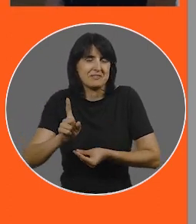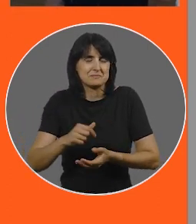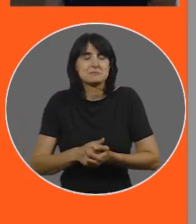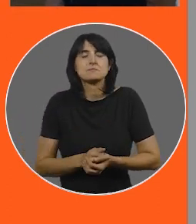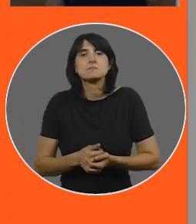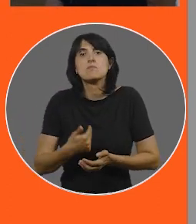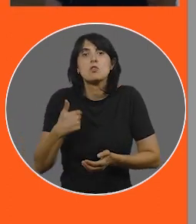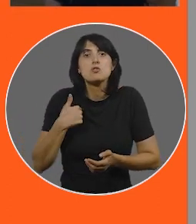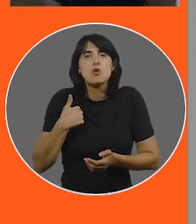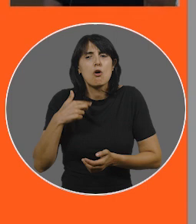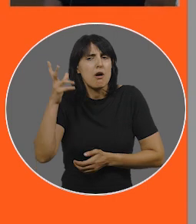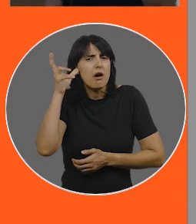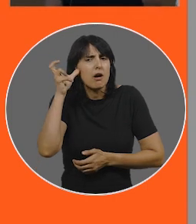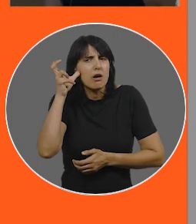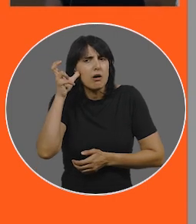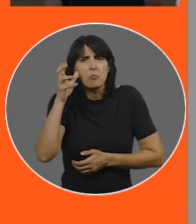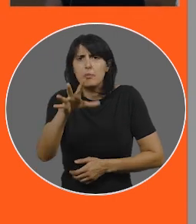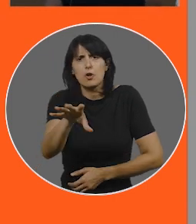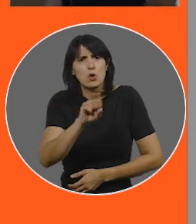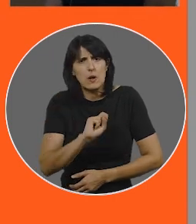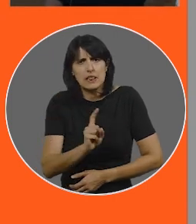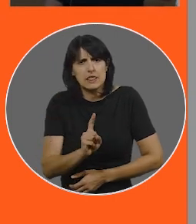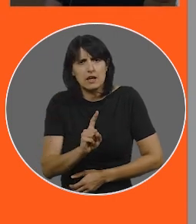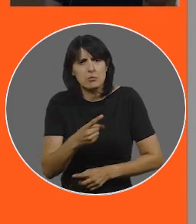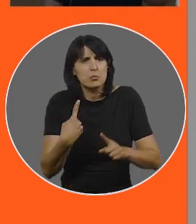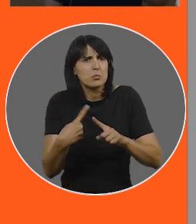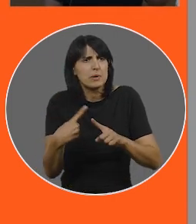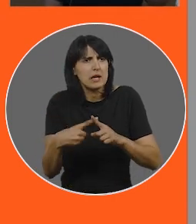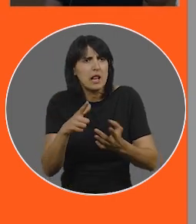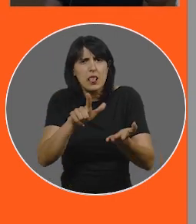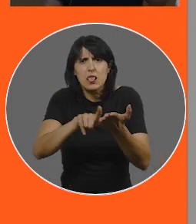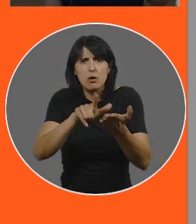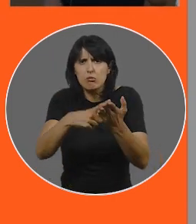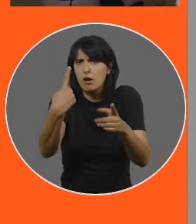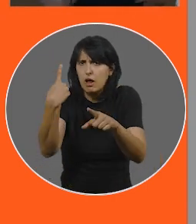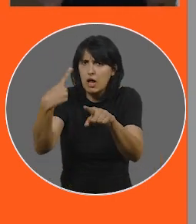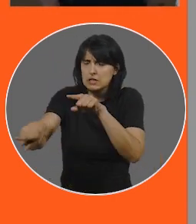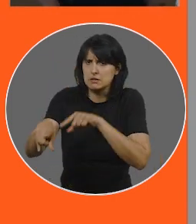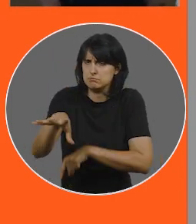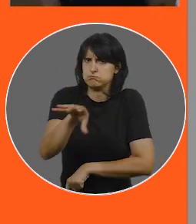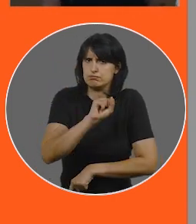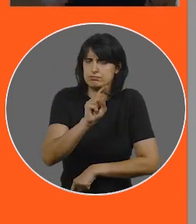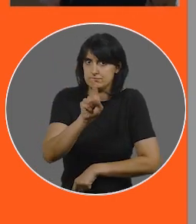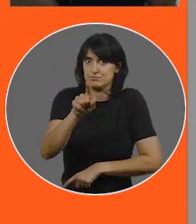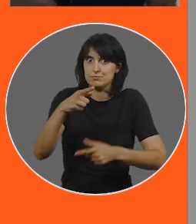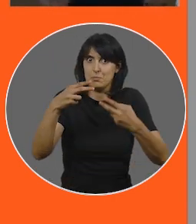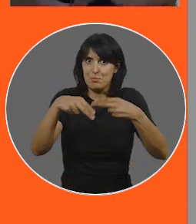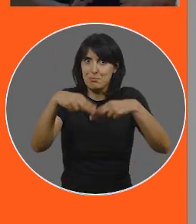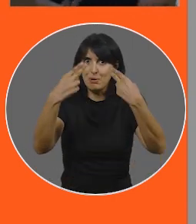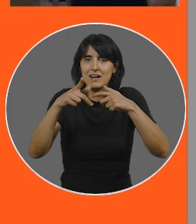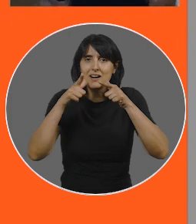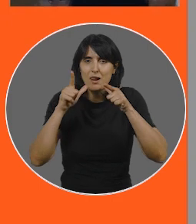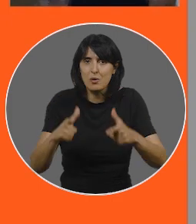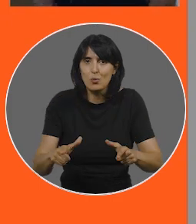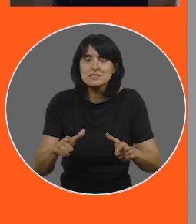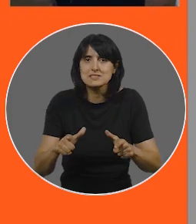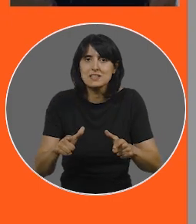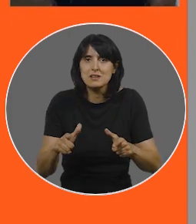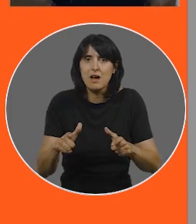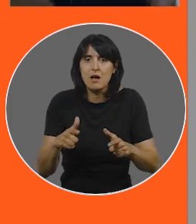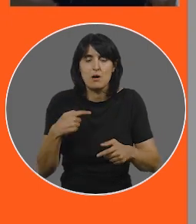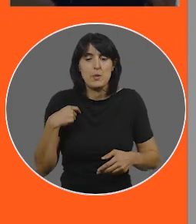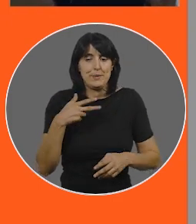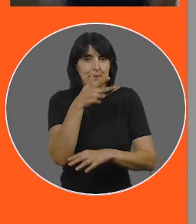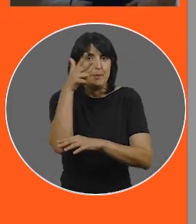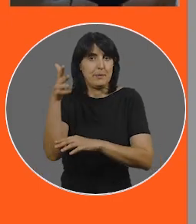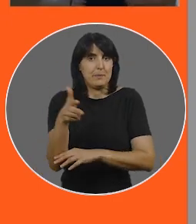Pot ser que jo el senti, però no l'entengui, perquè és en una altra llengua. Llavors aquí també tenim una barrera lingüística, però ja és una barrera. Si